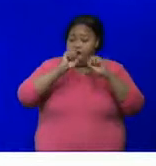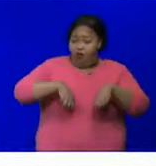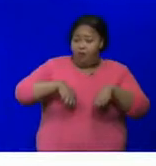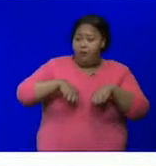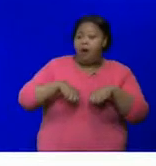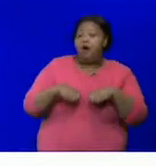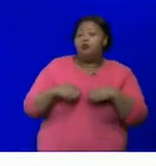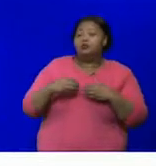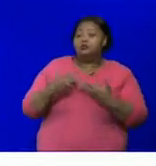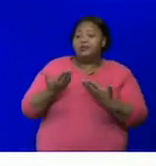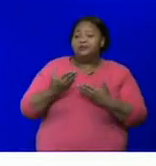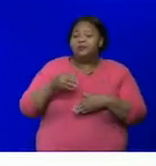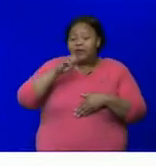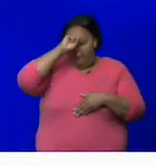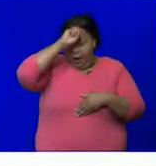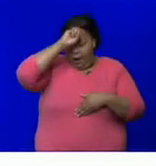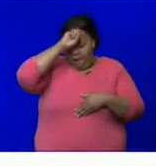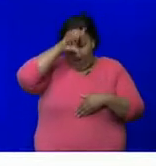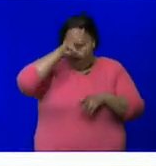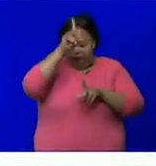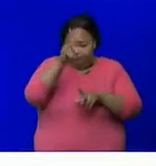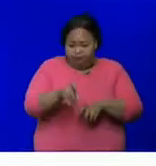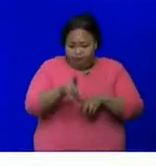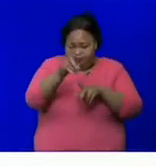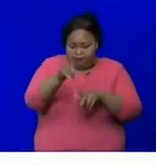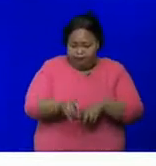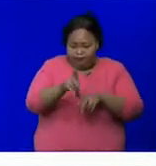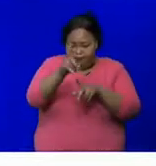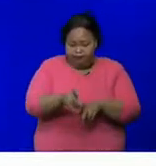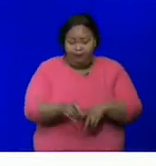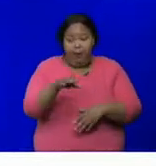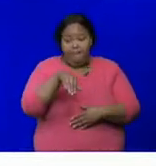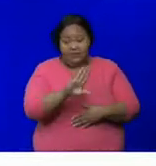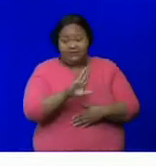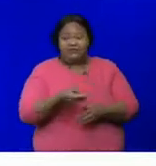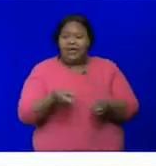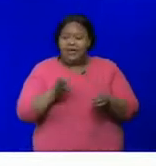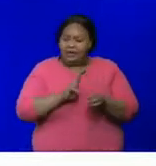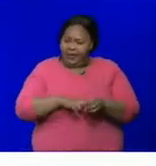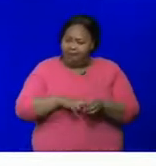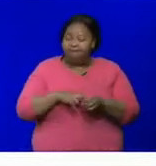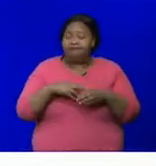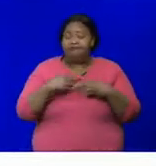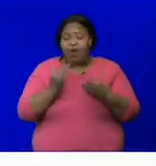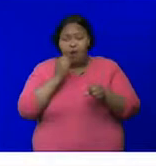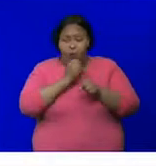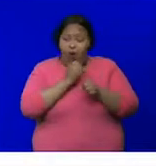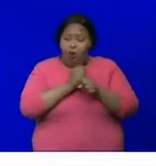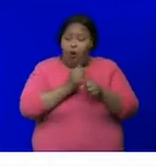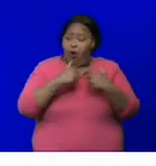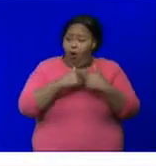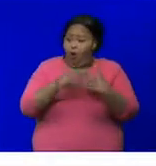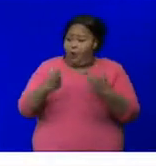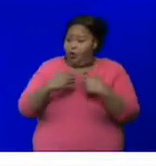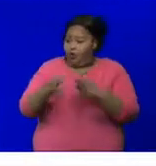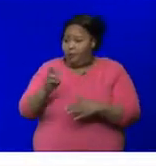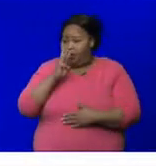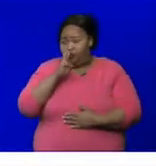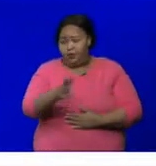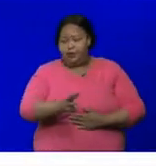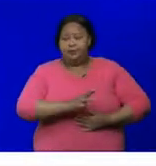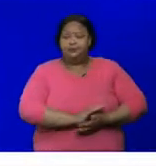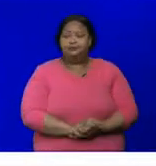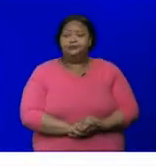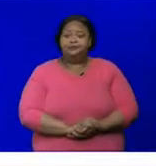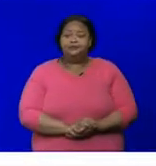msebenzi guaranteed utayakhaya nemathuba emsebenzi vele utawubambisana yini nama contractors akithi. Ilunga lephalamende lenkundla